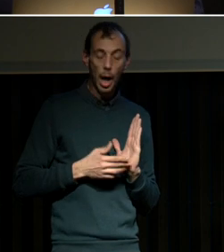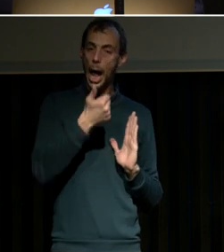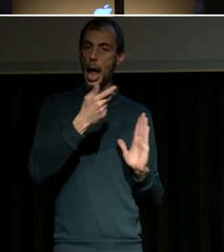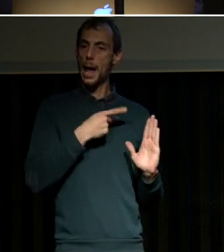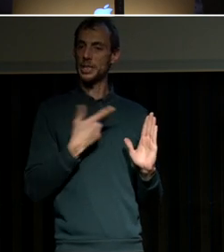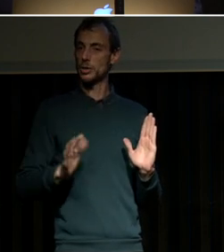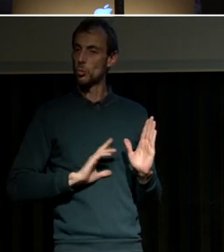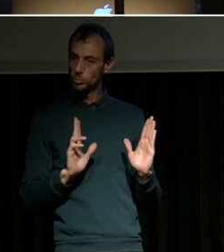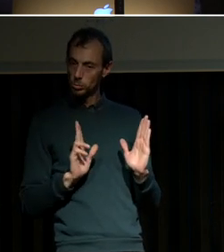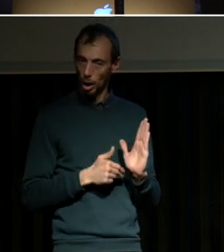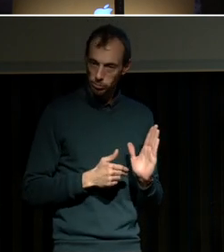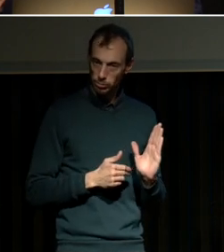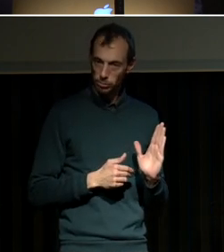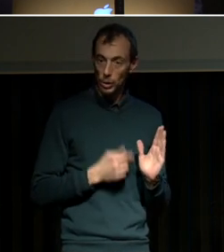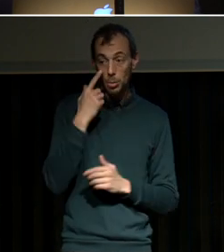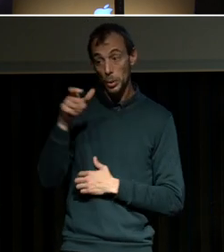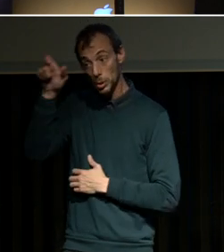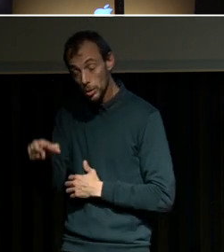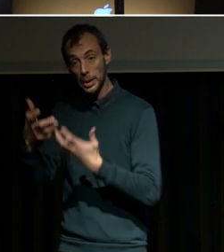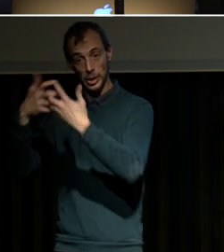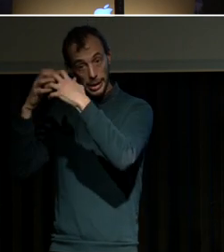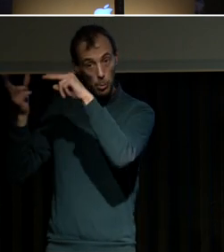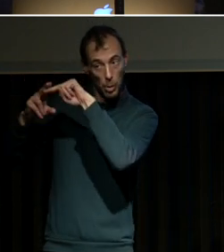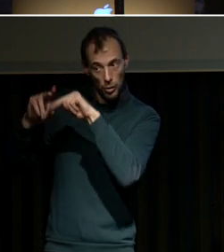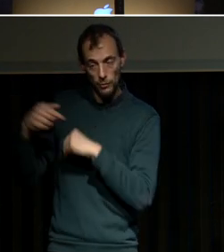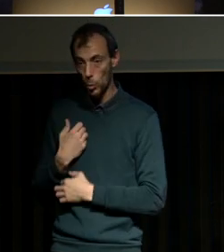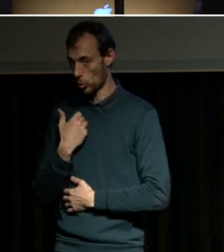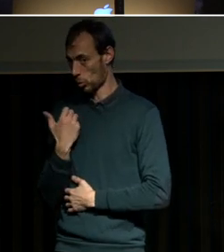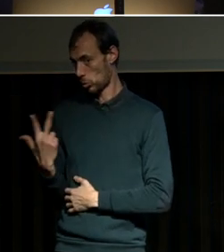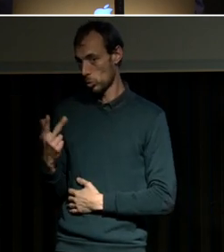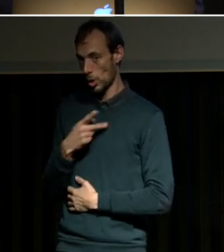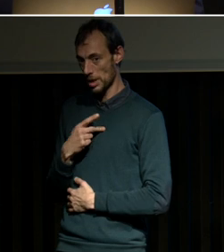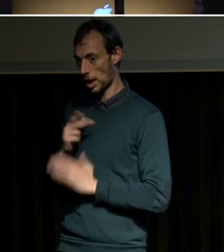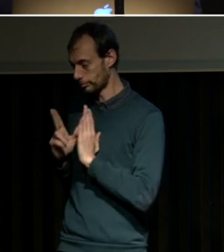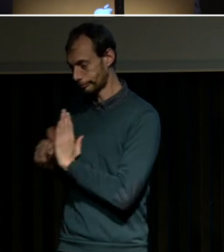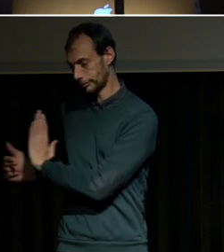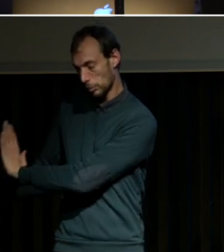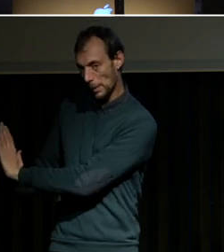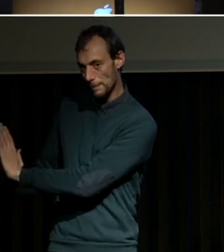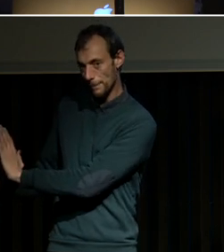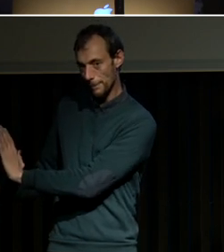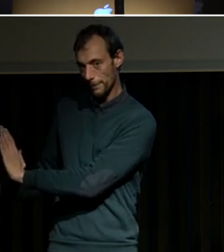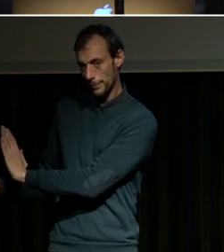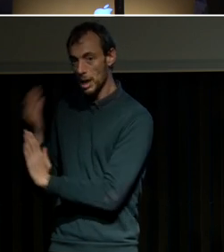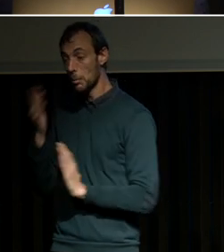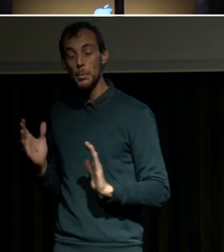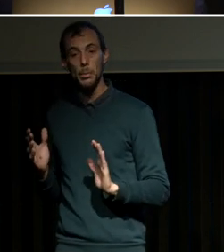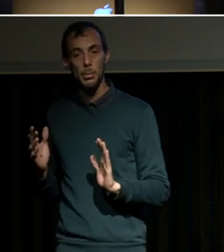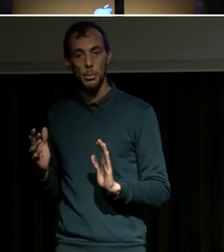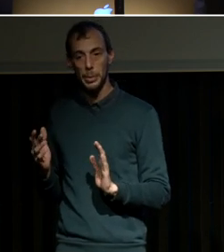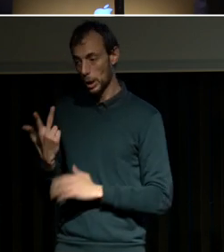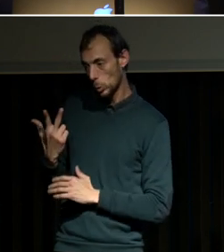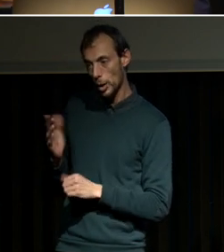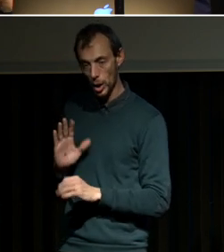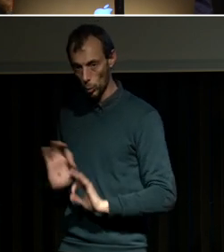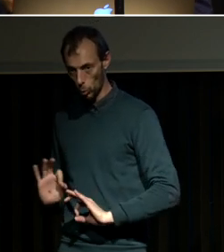du donneur en état de mort encéphalique, c'est trois médecins qui vont attester du décès de la personne. Sans la signature de ces trois médecins, le prélèvement n'est